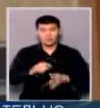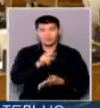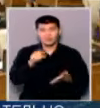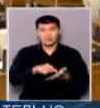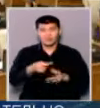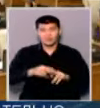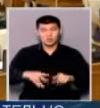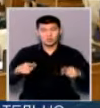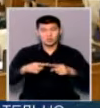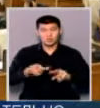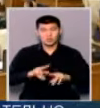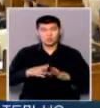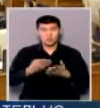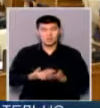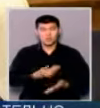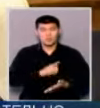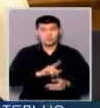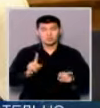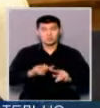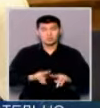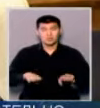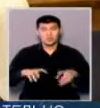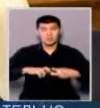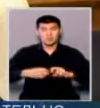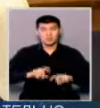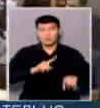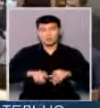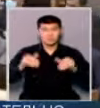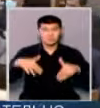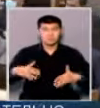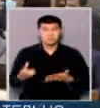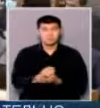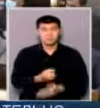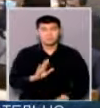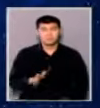и привел конкретные аргументы и пожелал, чтобы данная проблема была решена